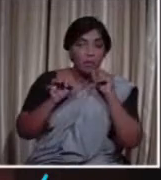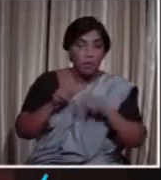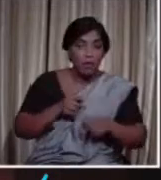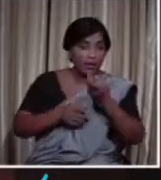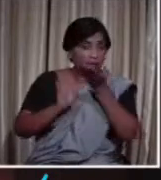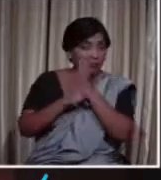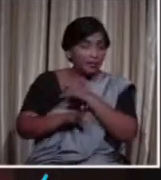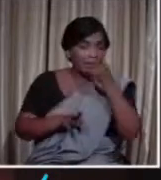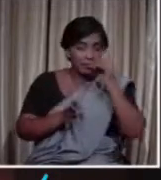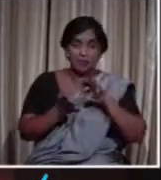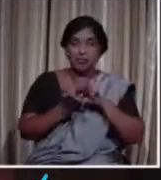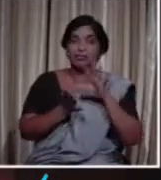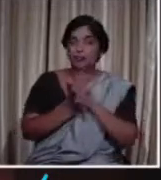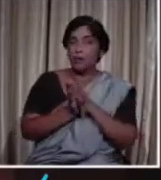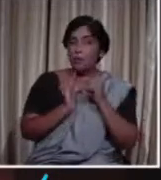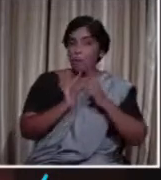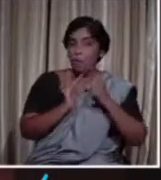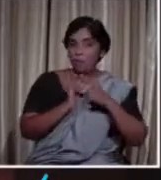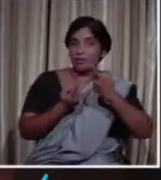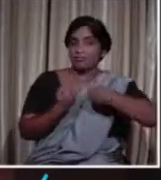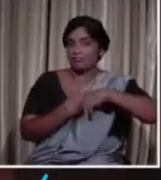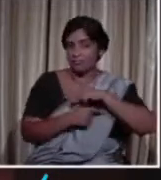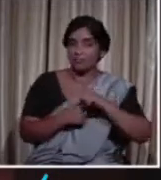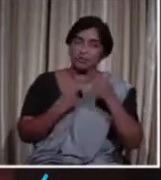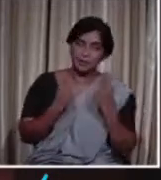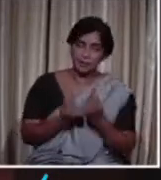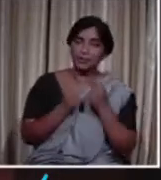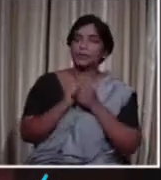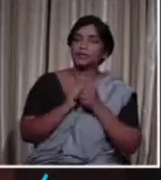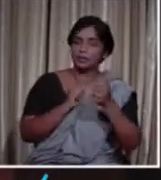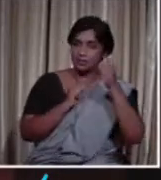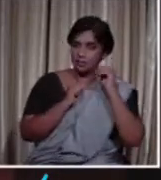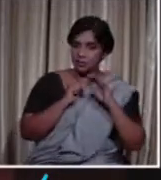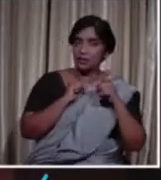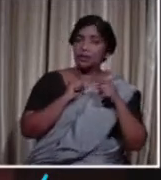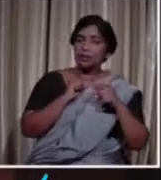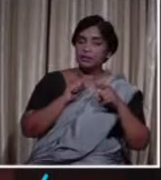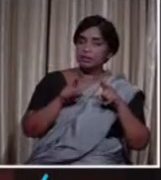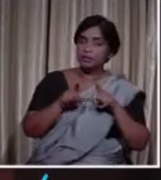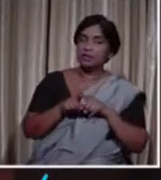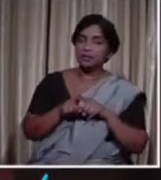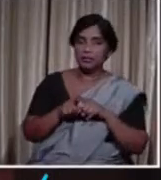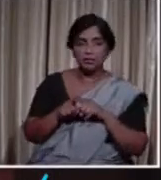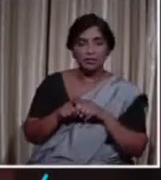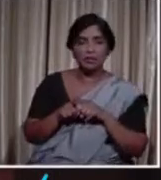එක ඉන්ට්‍රස්ට් වේව් එක වහම ක්‍රියාත්මක කරන්න ඒ වගේම